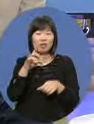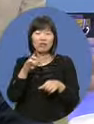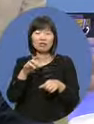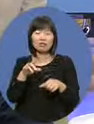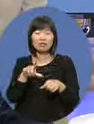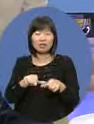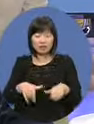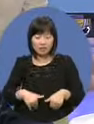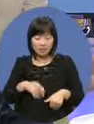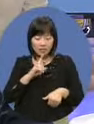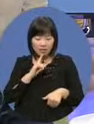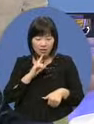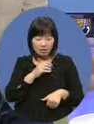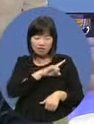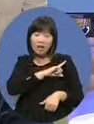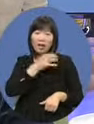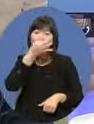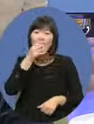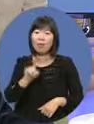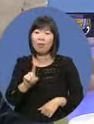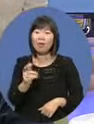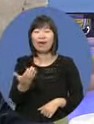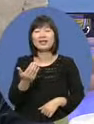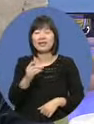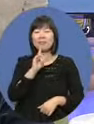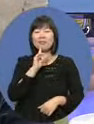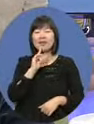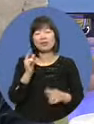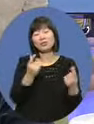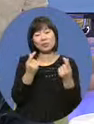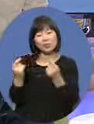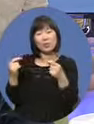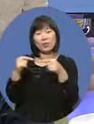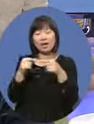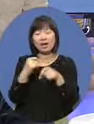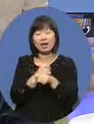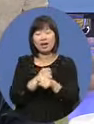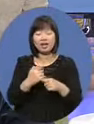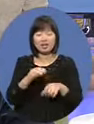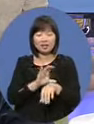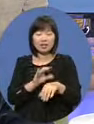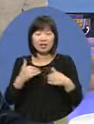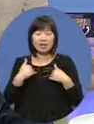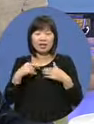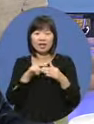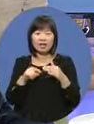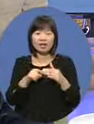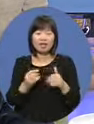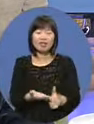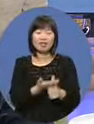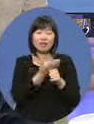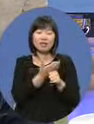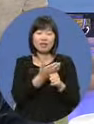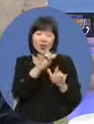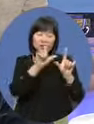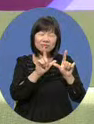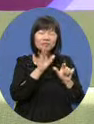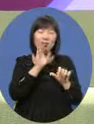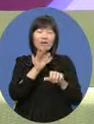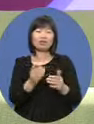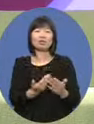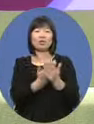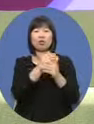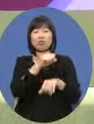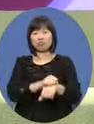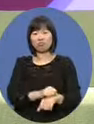힘들었습니까? 아까 나왔던 이야기랑 맞닿아 있는 얘기인데 네. 게임 속에서 제가 키웠던 캐릭터는 정말로 성장도 잘